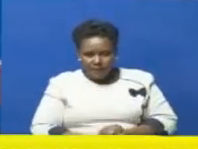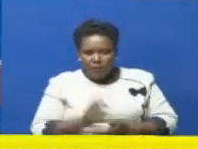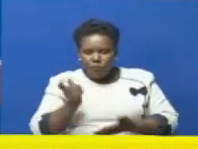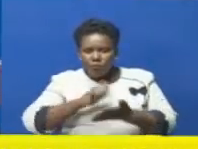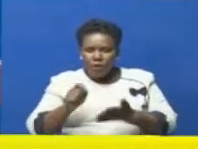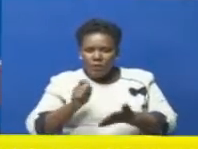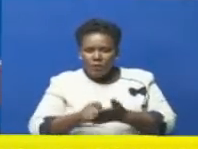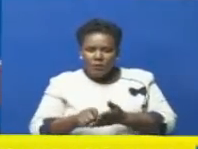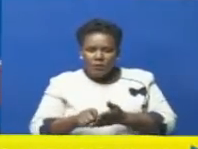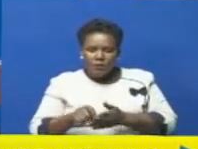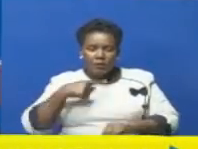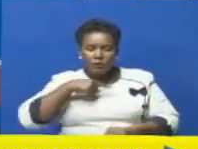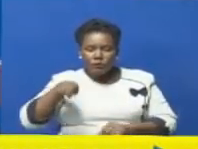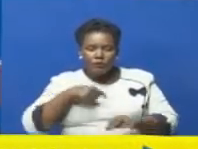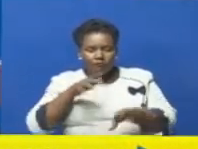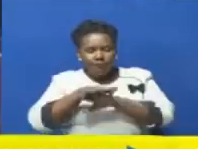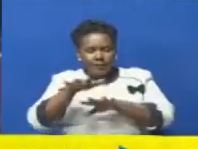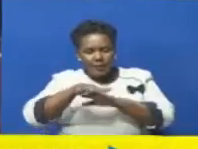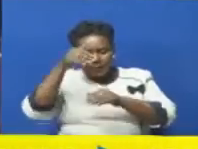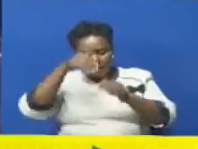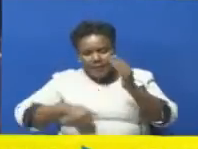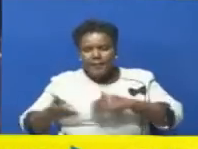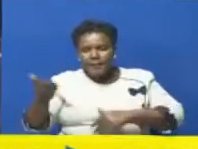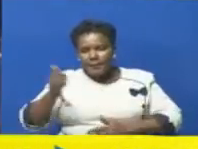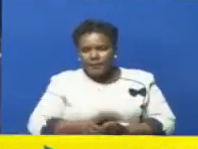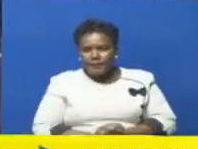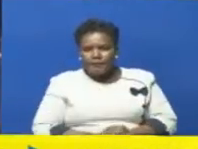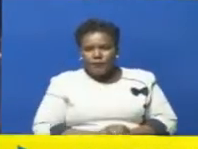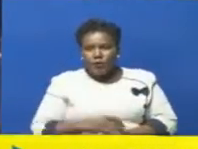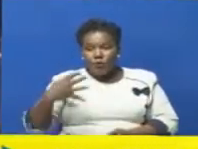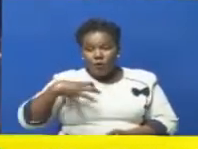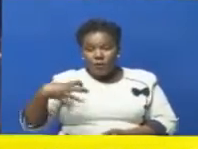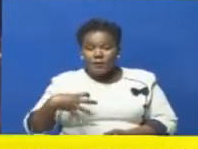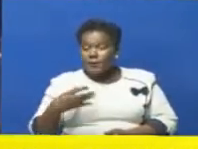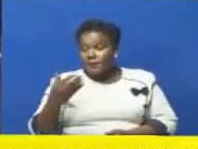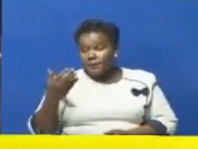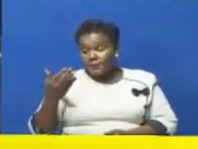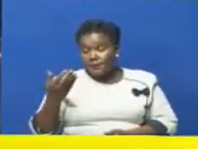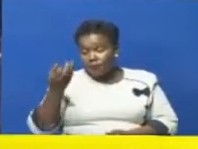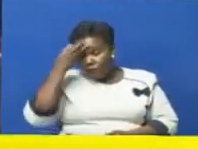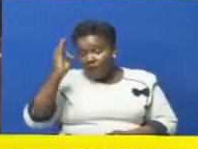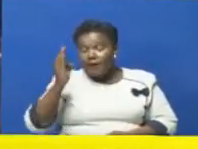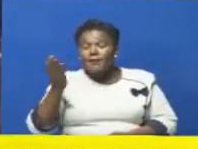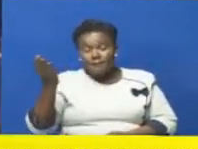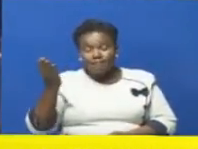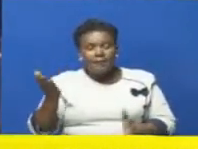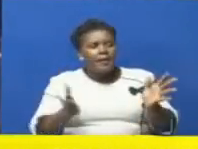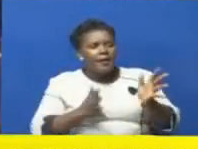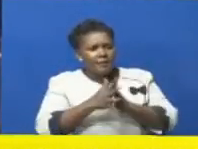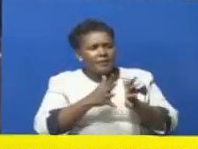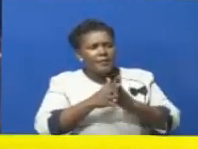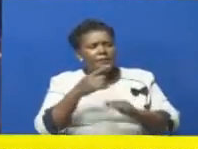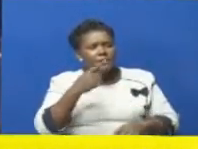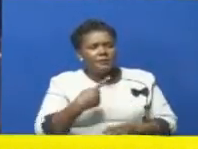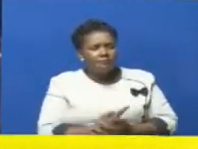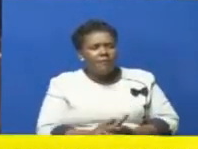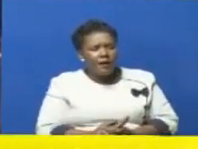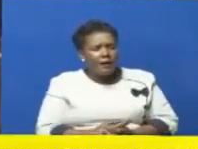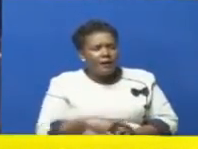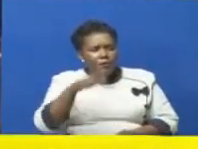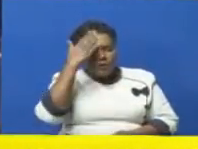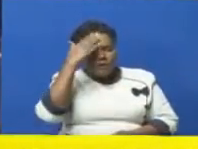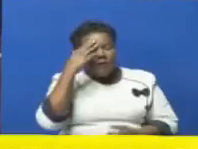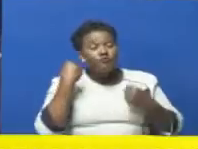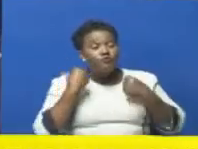Mgeni na taarifa kamili. Waziri Riester amesema Ufaransa inatambua jitihada zinazofanywa na serikali ya